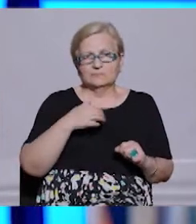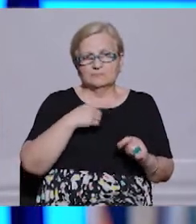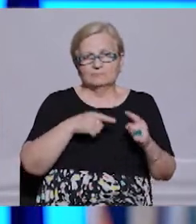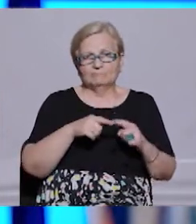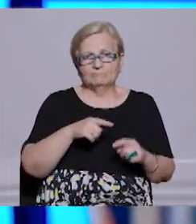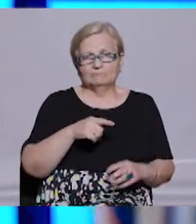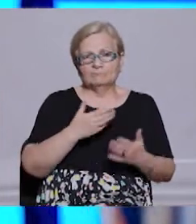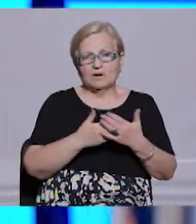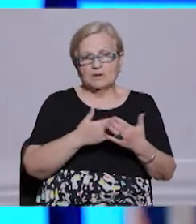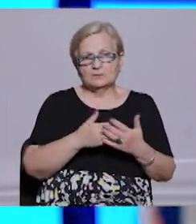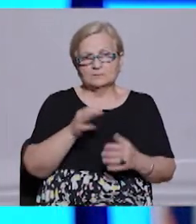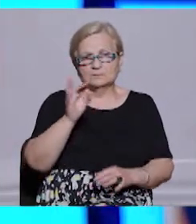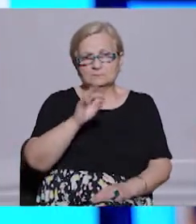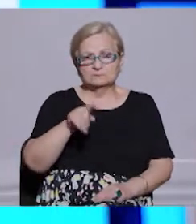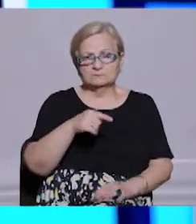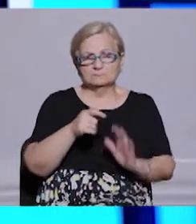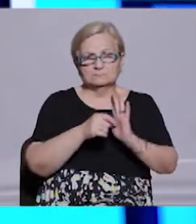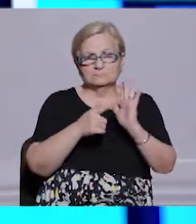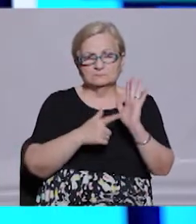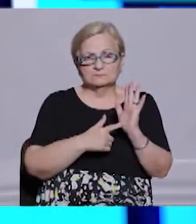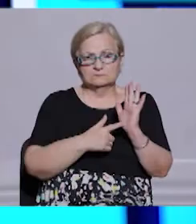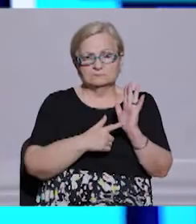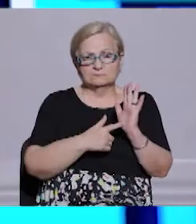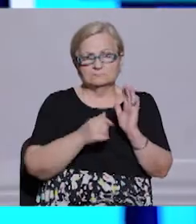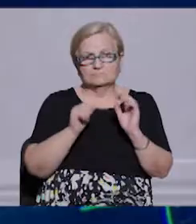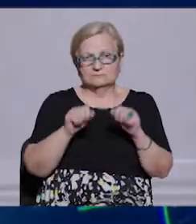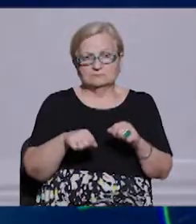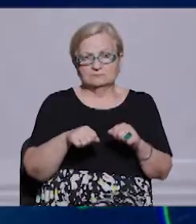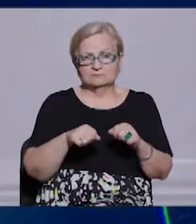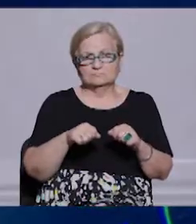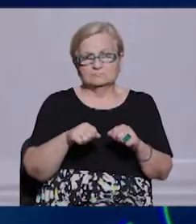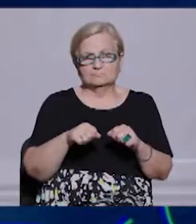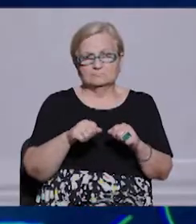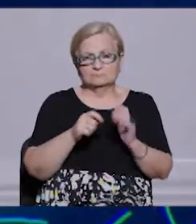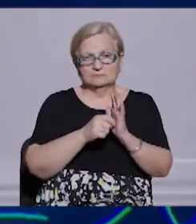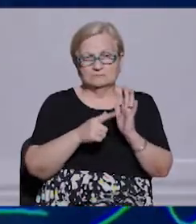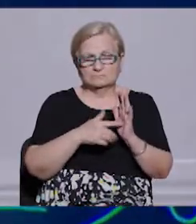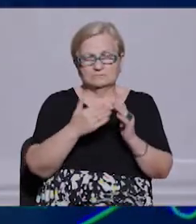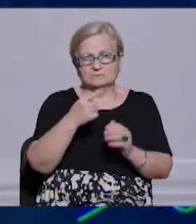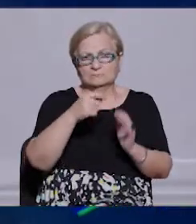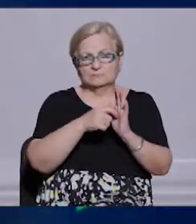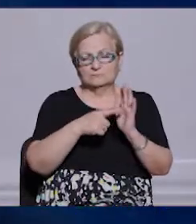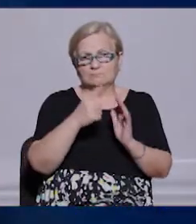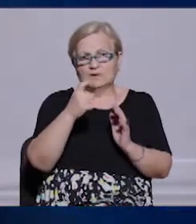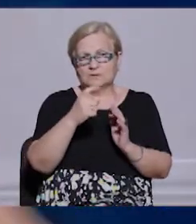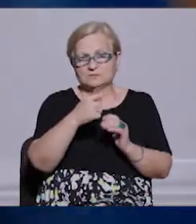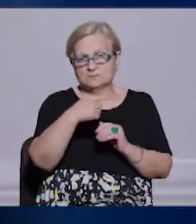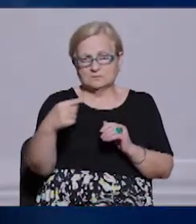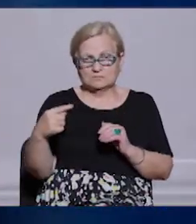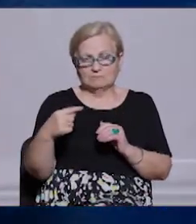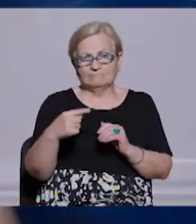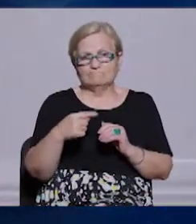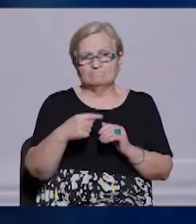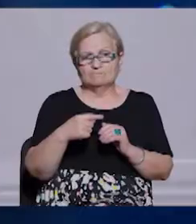დავუბრუნდები. მაგალითად, 0.17 შეგვიძლია წარმოვადგინოთ 17 მიასედი. აი